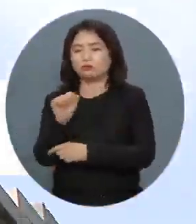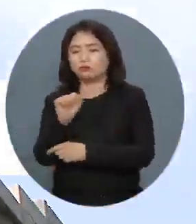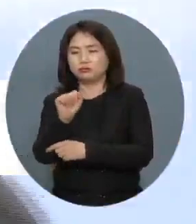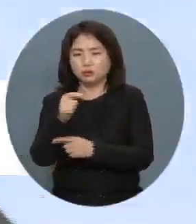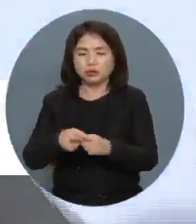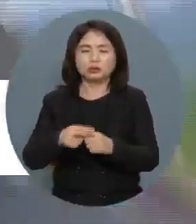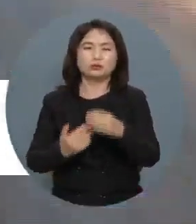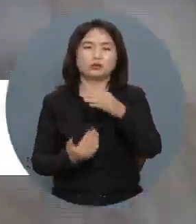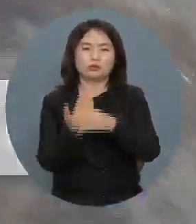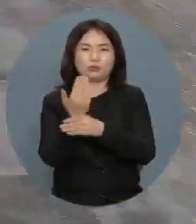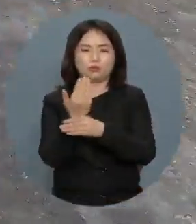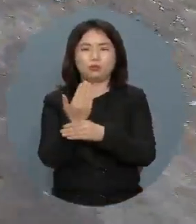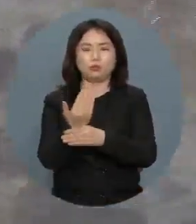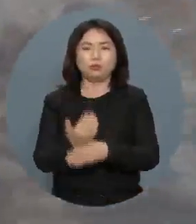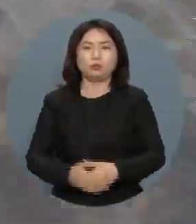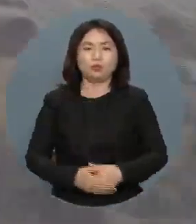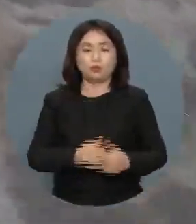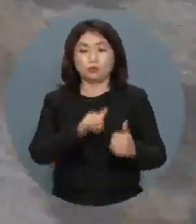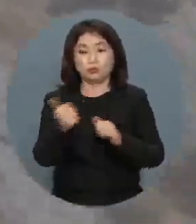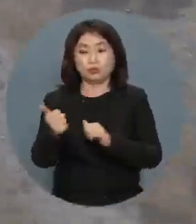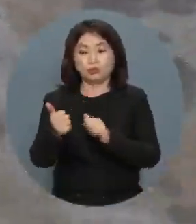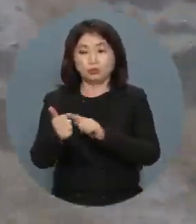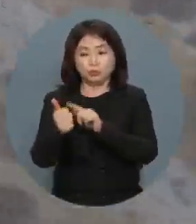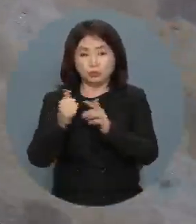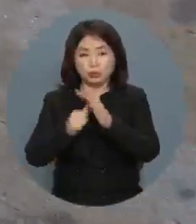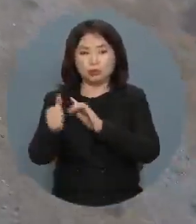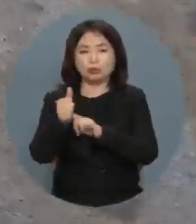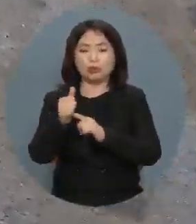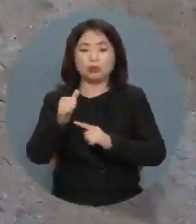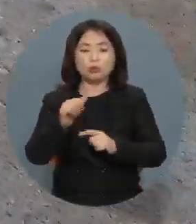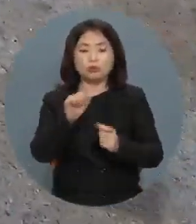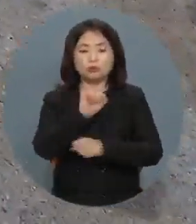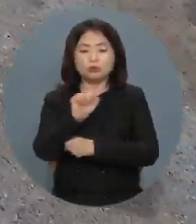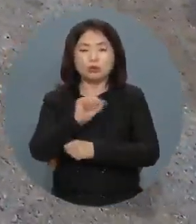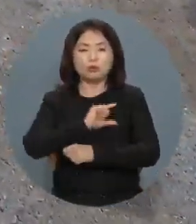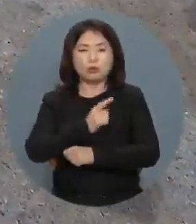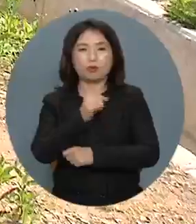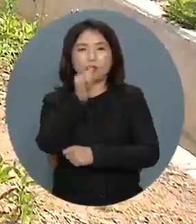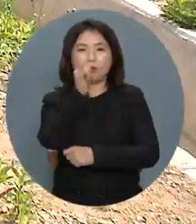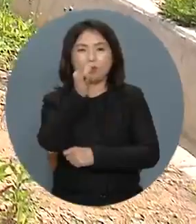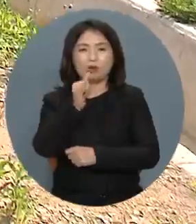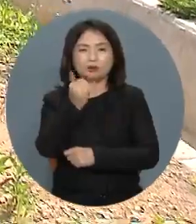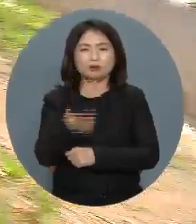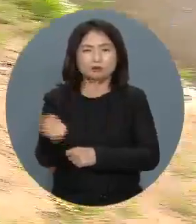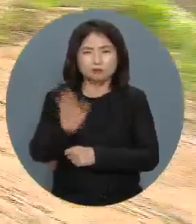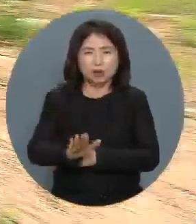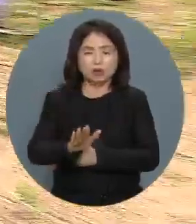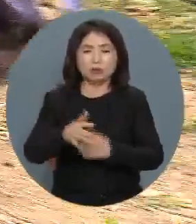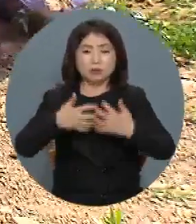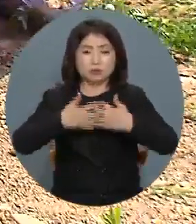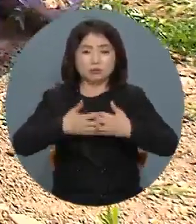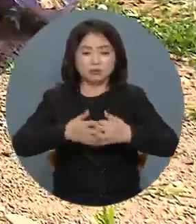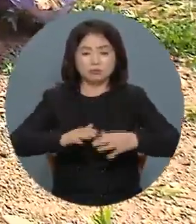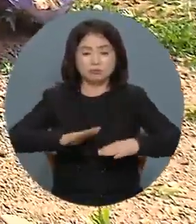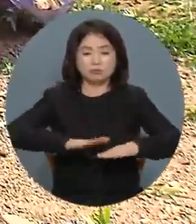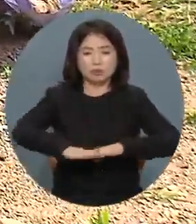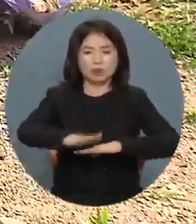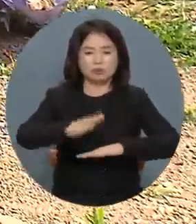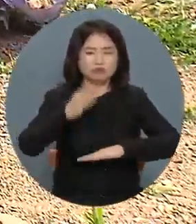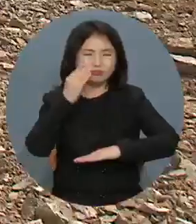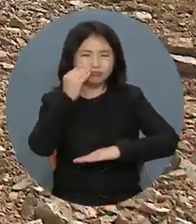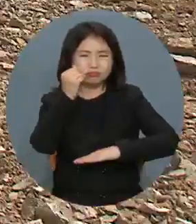사고를 당한 것으로 보입니다. 숨진 대표는 중장비 운전 면허가 있었습니다. 그런데 이 장비는 바닥면이